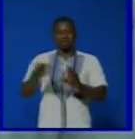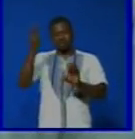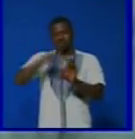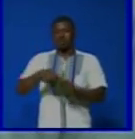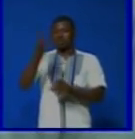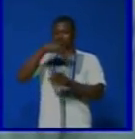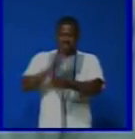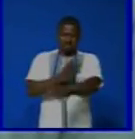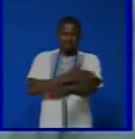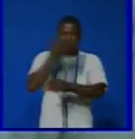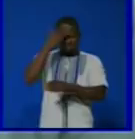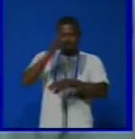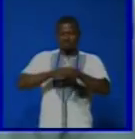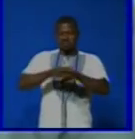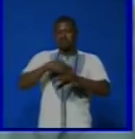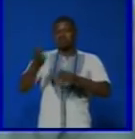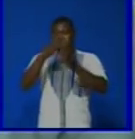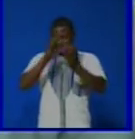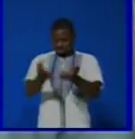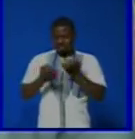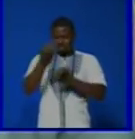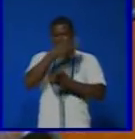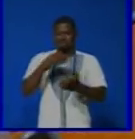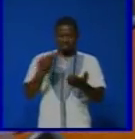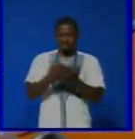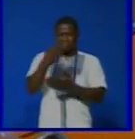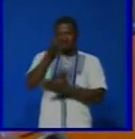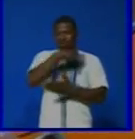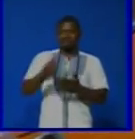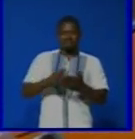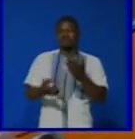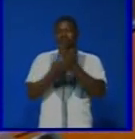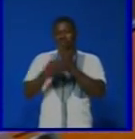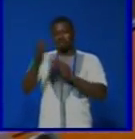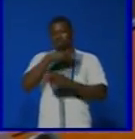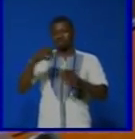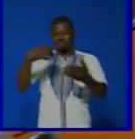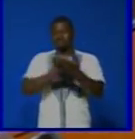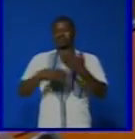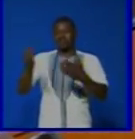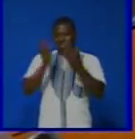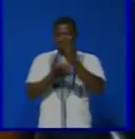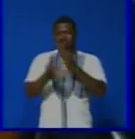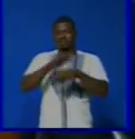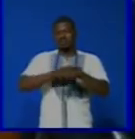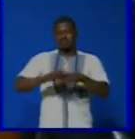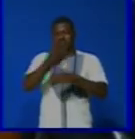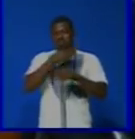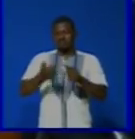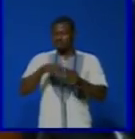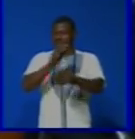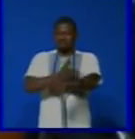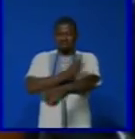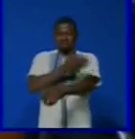les exigences économiques et financières des nouvelles technologies et sur l'amélioration de l'environnement politique et